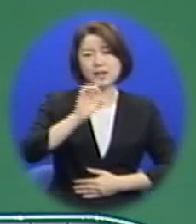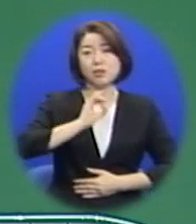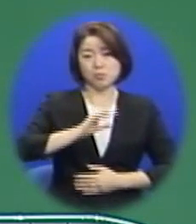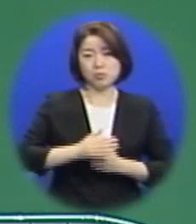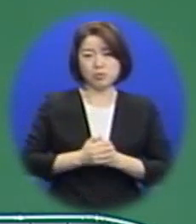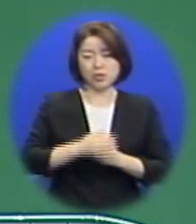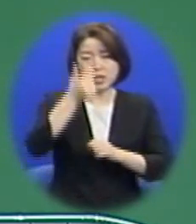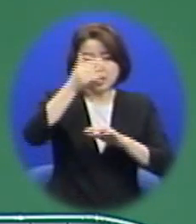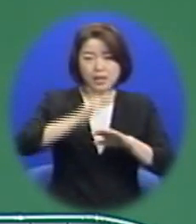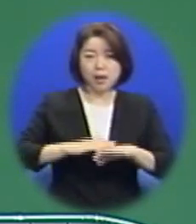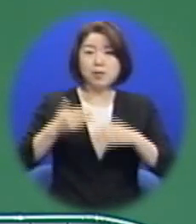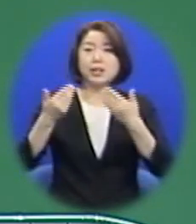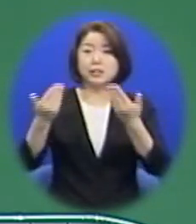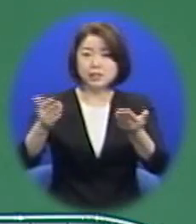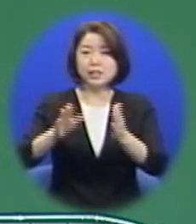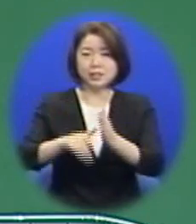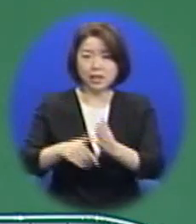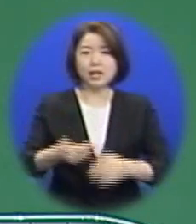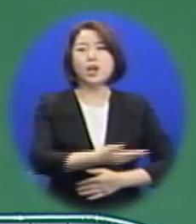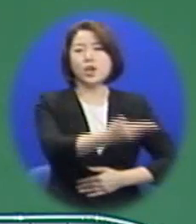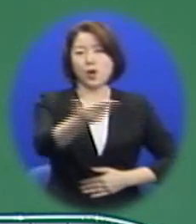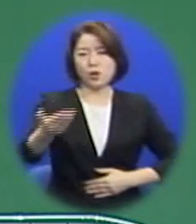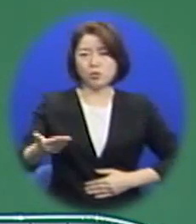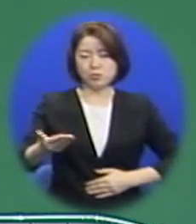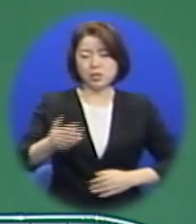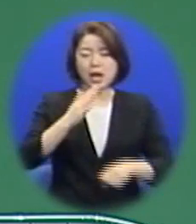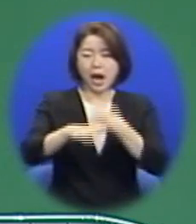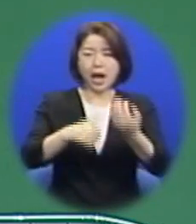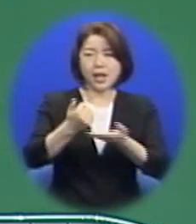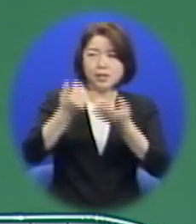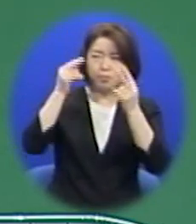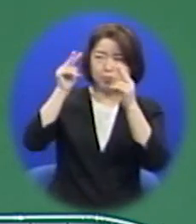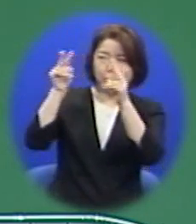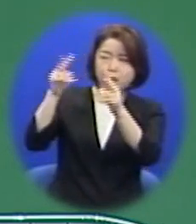예배 드릴 때 여러분이 하나님을 바라보게 하는 것입니다.